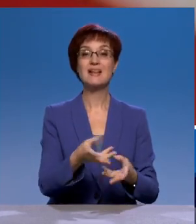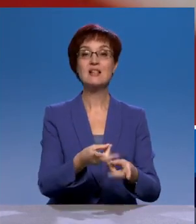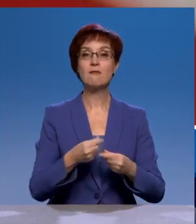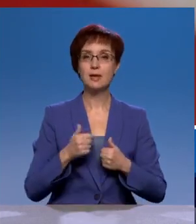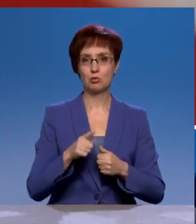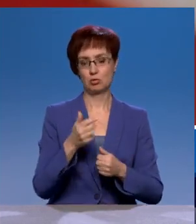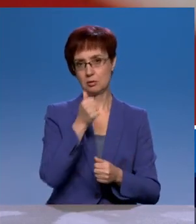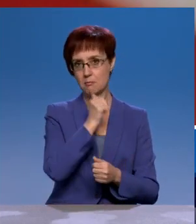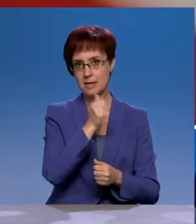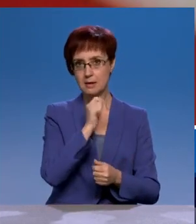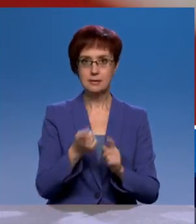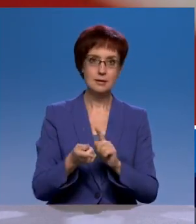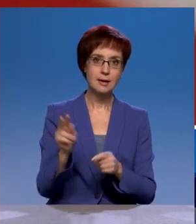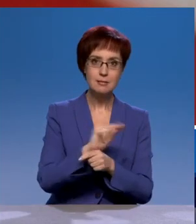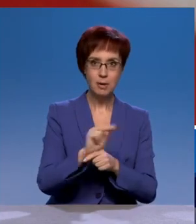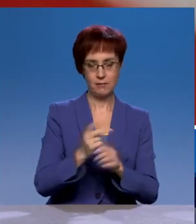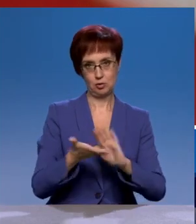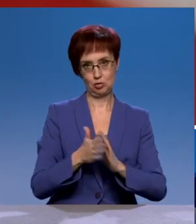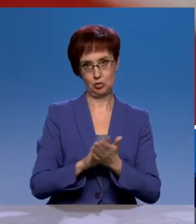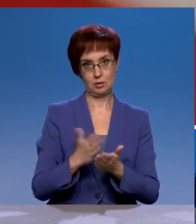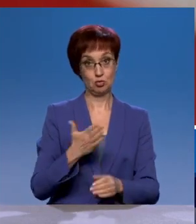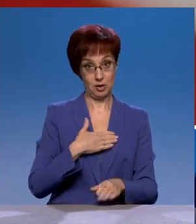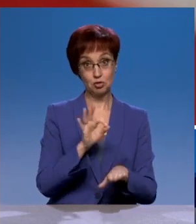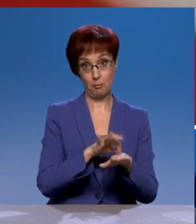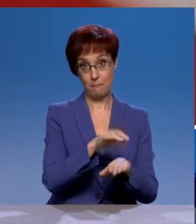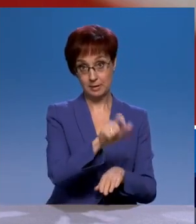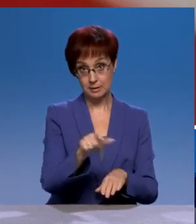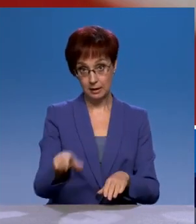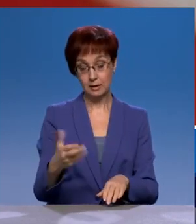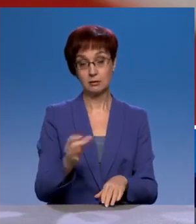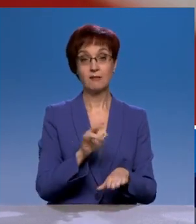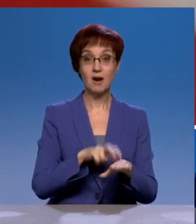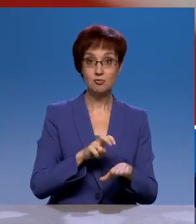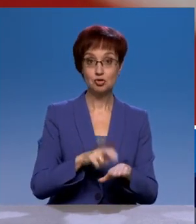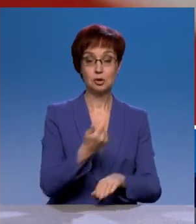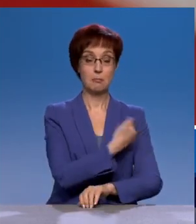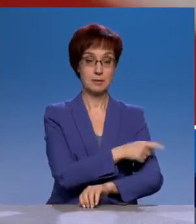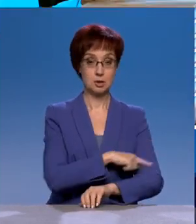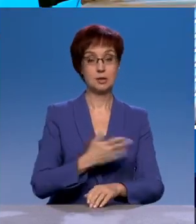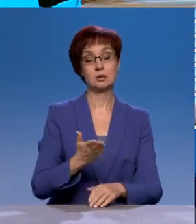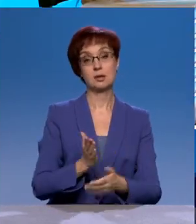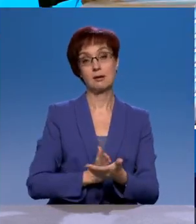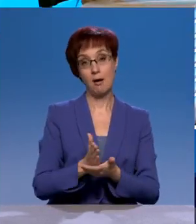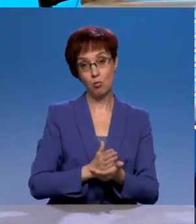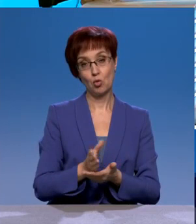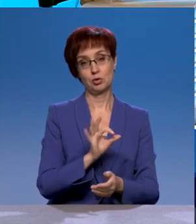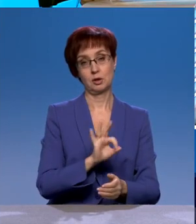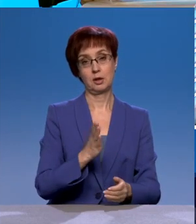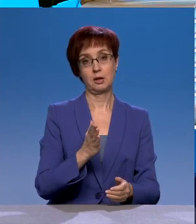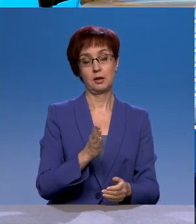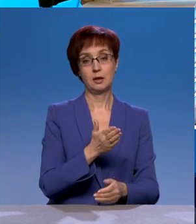и врачи, которые и врачи, и медицинские работники, и работники скорой медицинской помощи, даже, как мы их